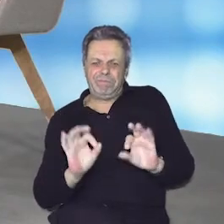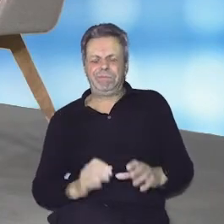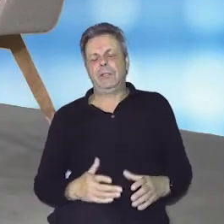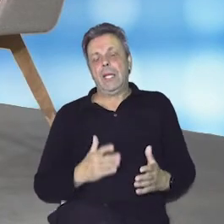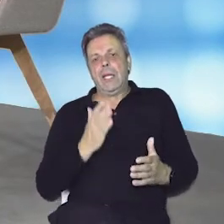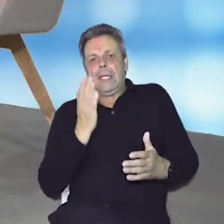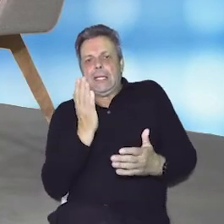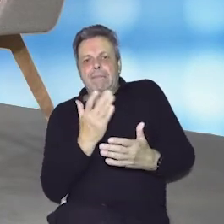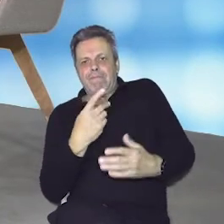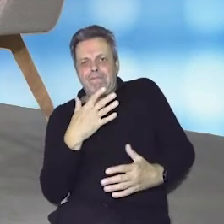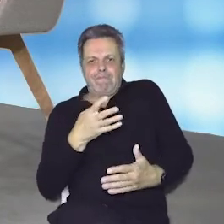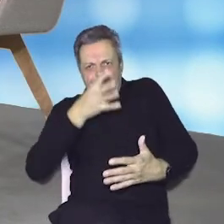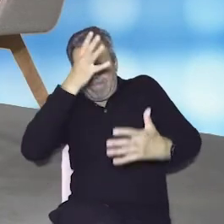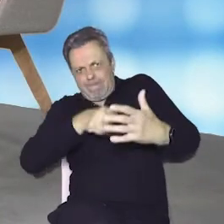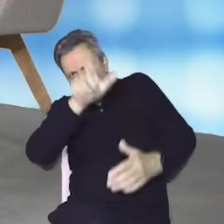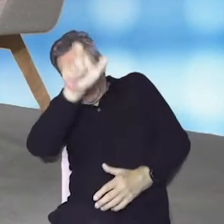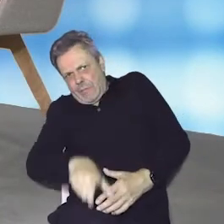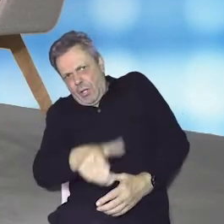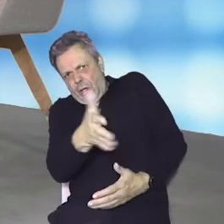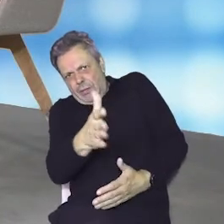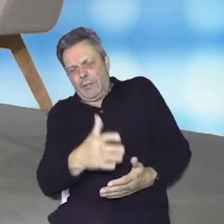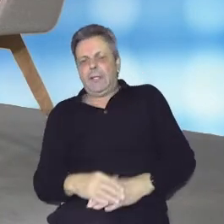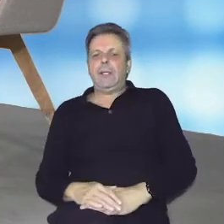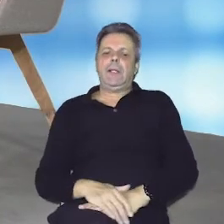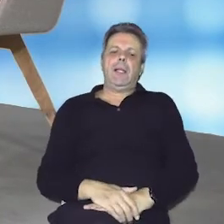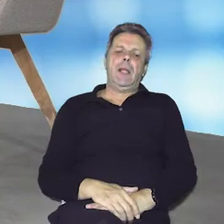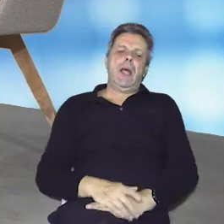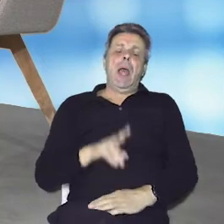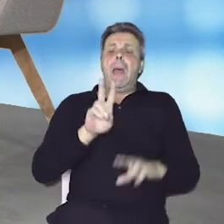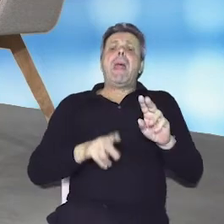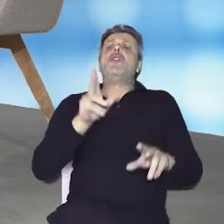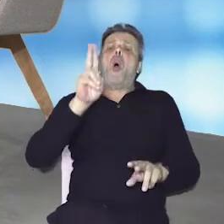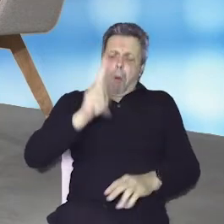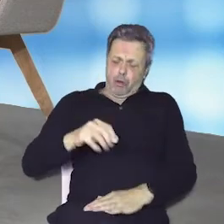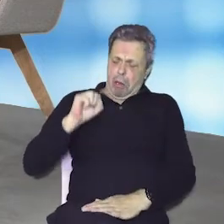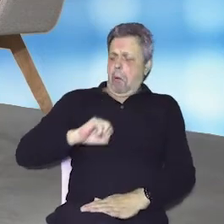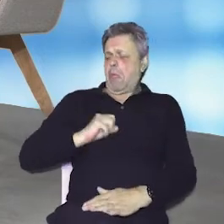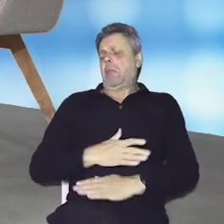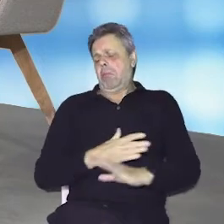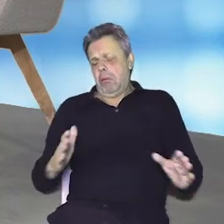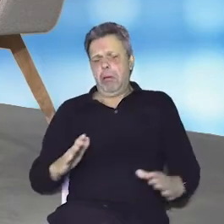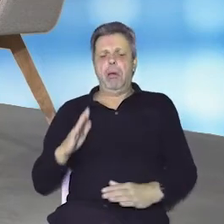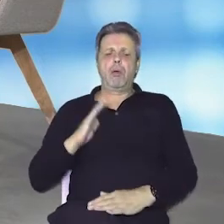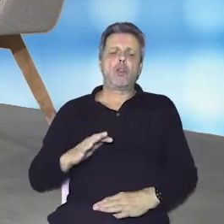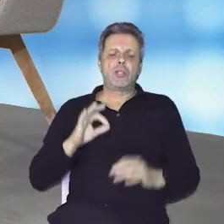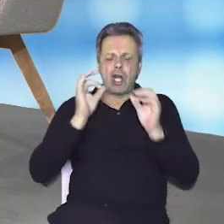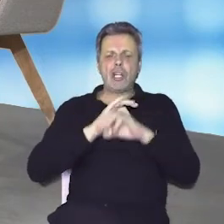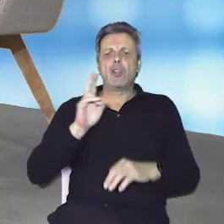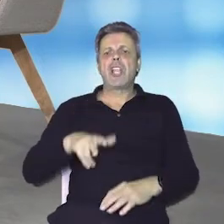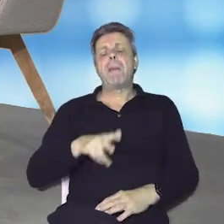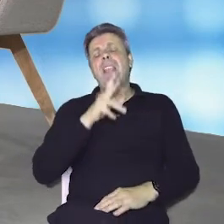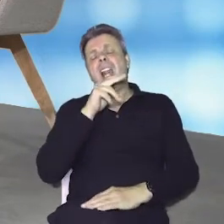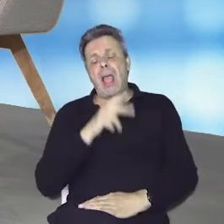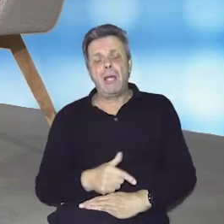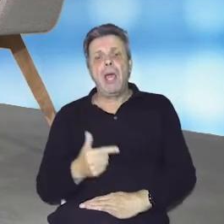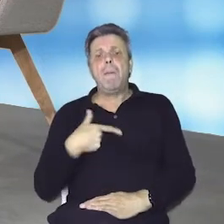osobnosti osobe koja sjedi preko puta. Mm-hmm. Jer neko to može podnijeti. Gospođo, nažalost, imate malignu